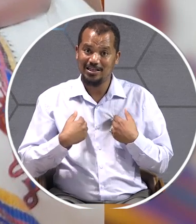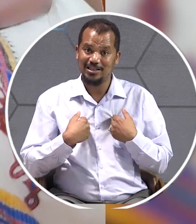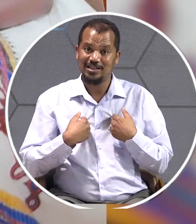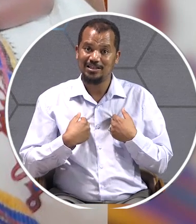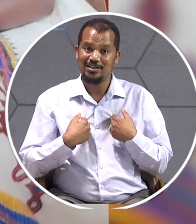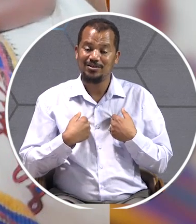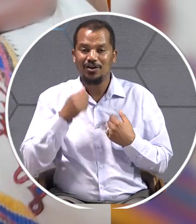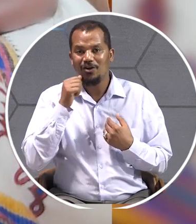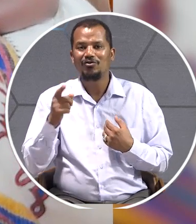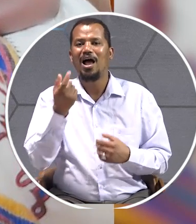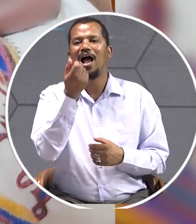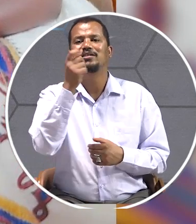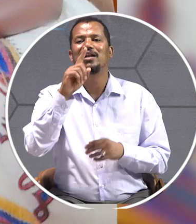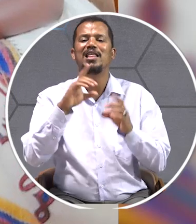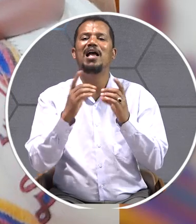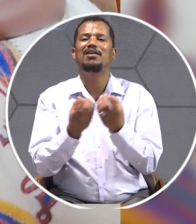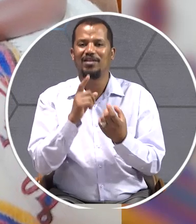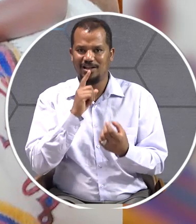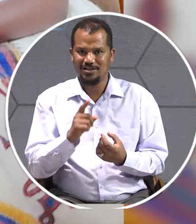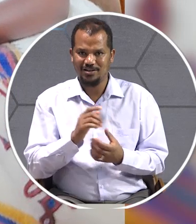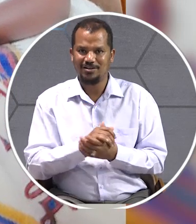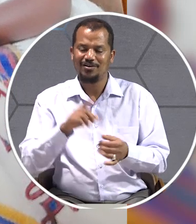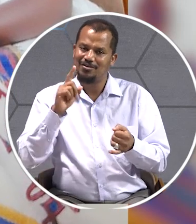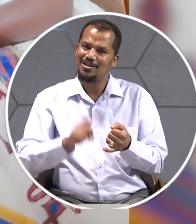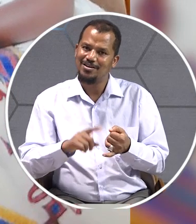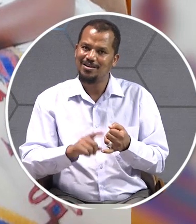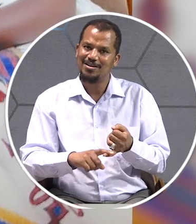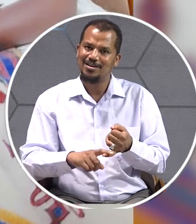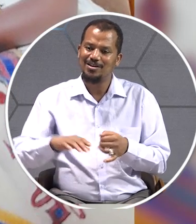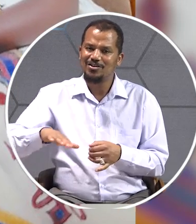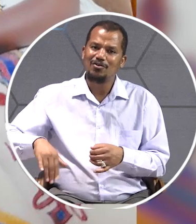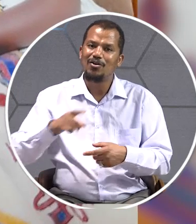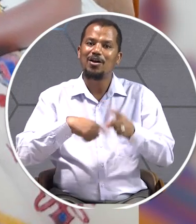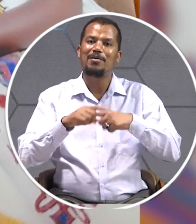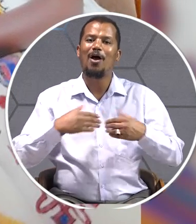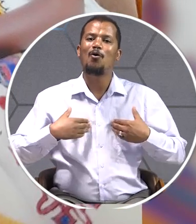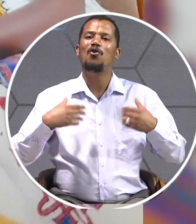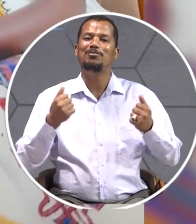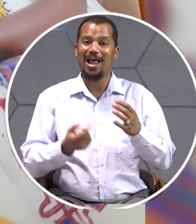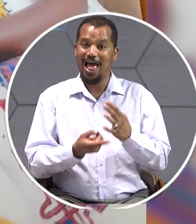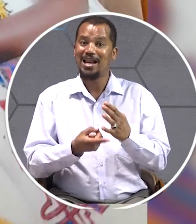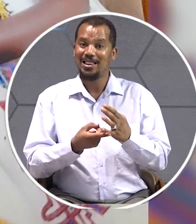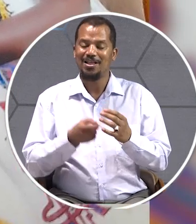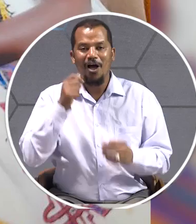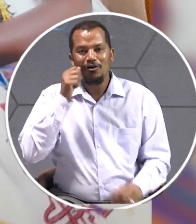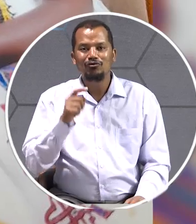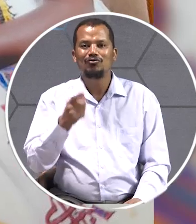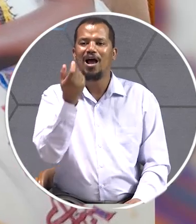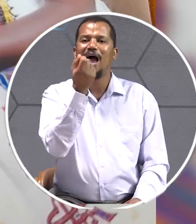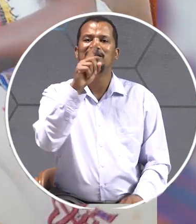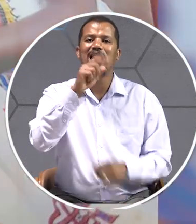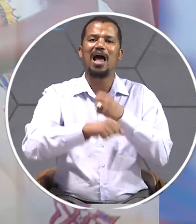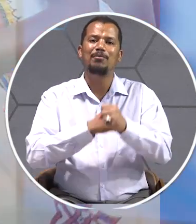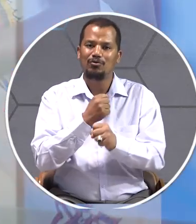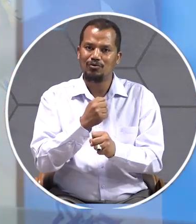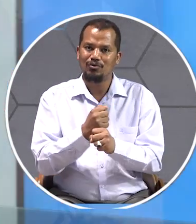አለችኝ። እሷ 11ኛ ክፍል ናት። የመጨረሻ ዘግይቶ የመጣ ጎረምሳ አለ 4ኛ፣ እሱ 11 ዓመቱ